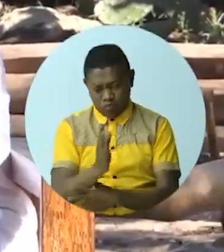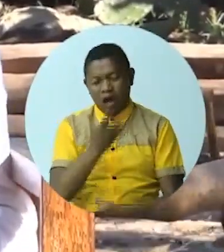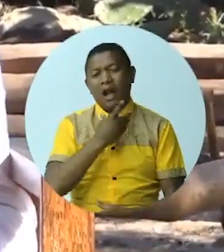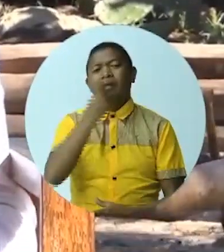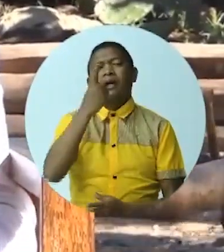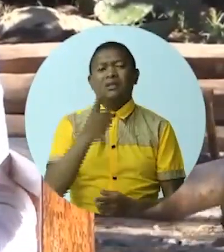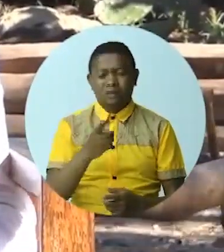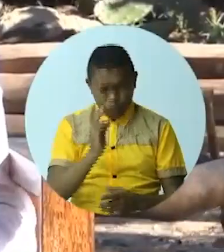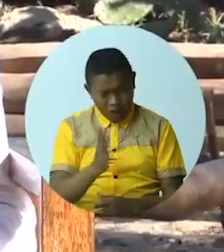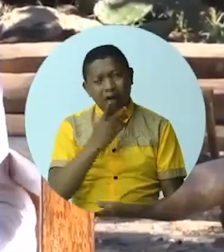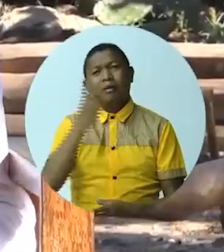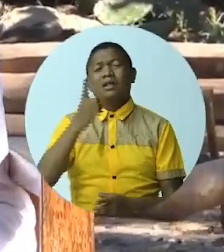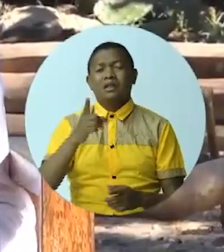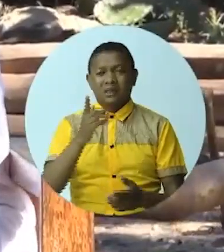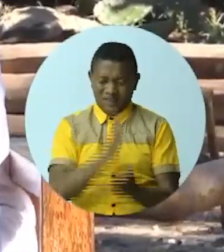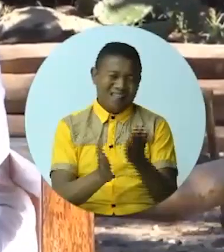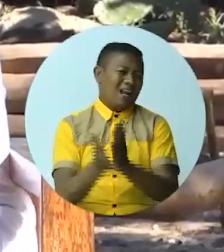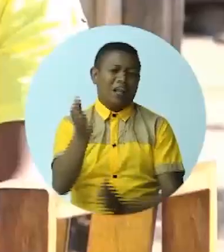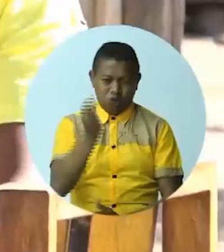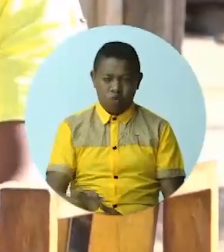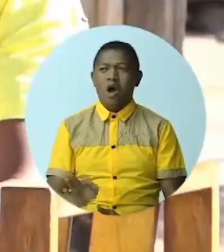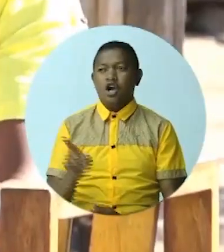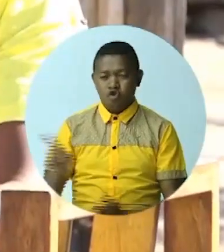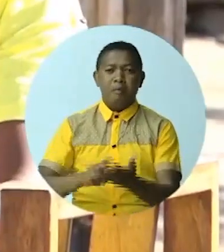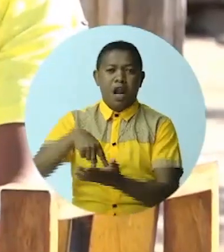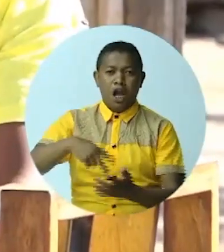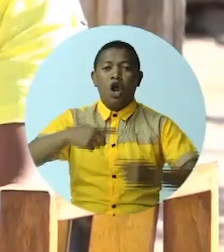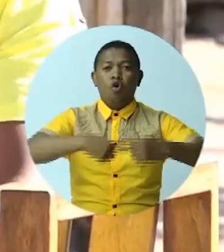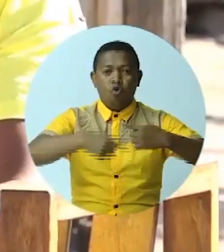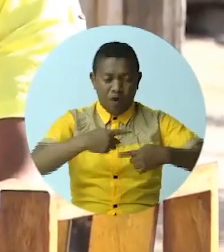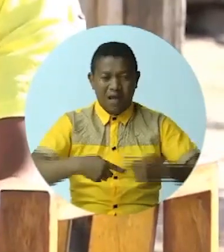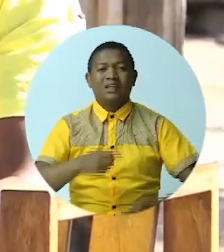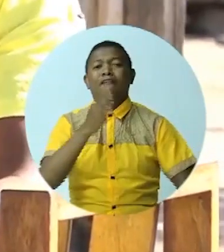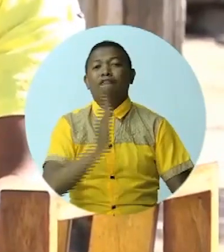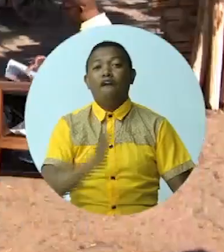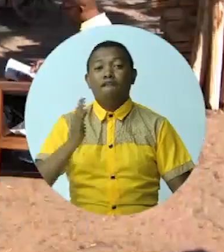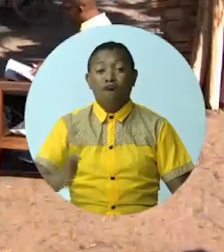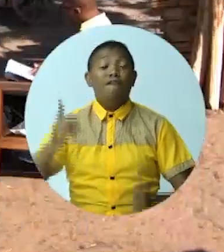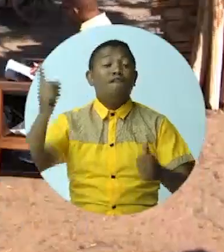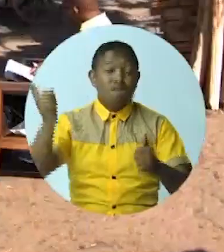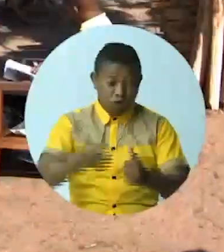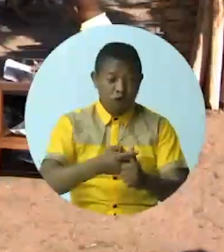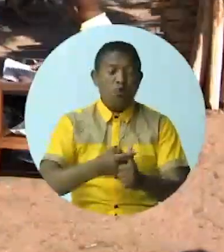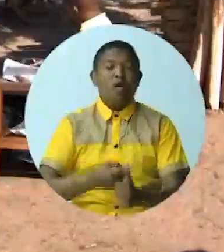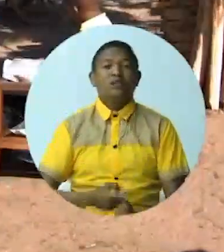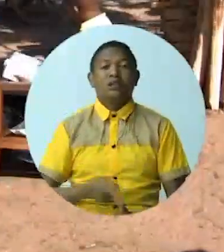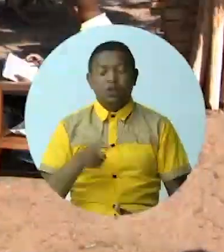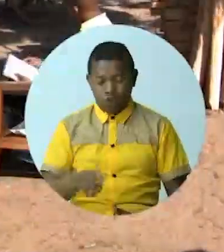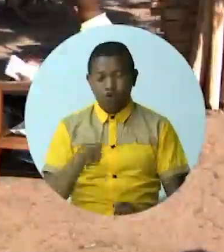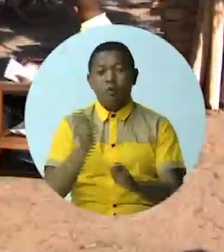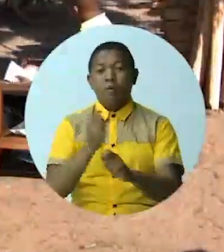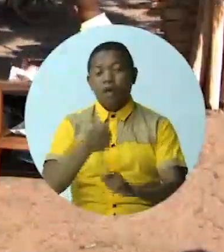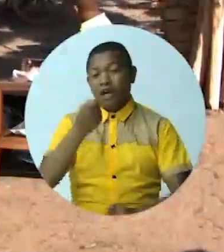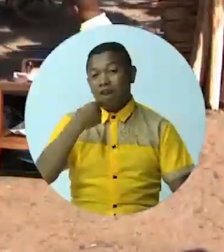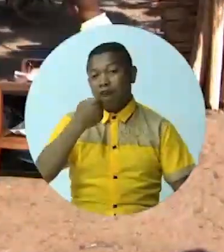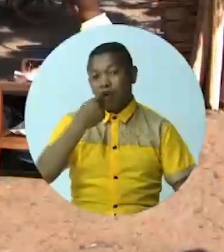an'Zanahary a fa tanteraka soamatsara ary tafapetraka ny ozinina voalohany fanamboarana fanafody